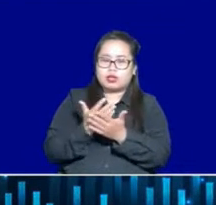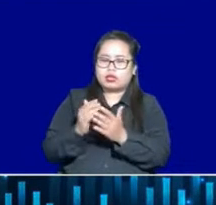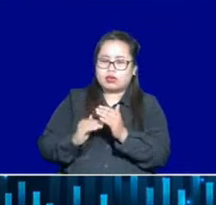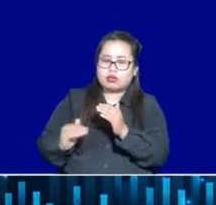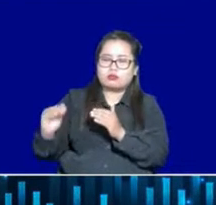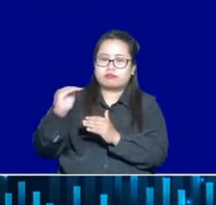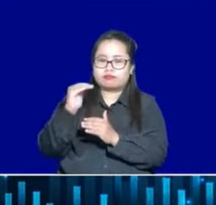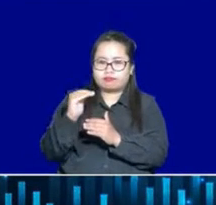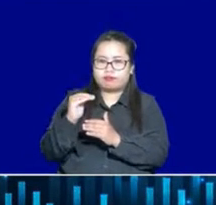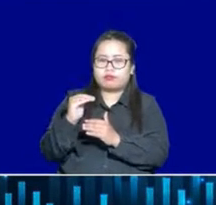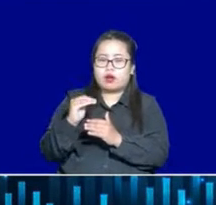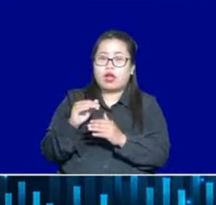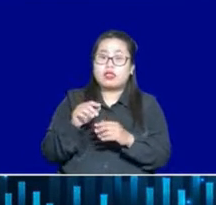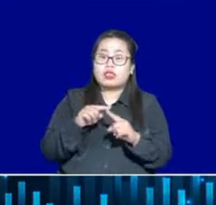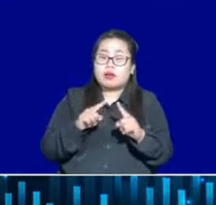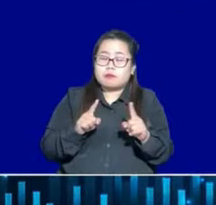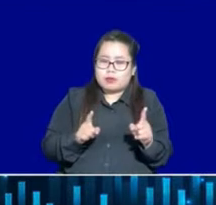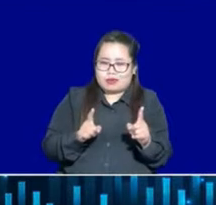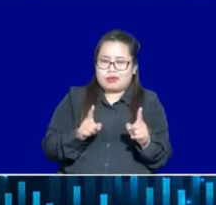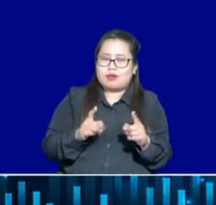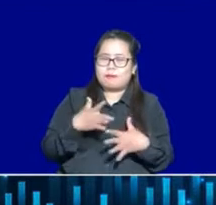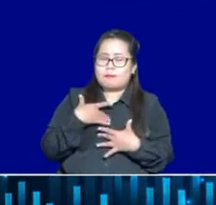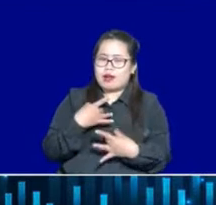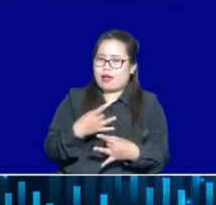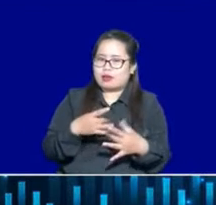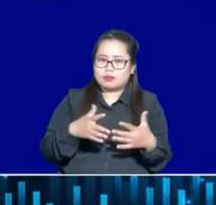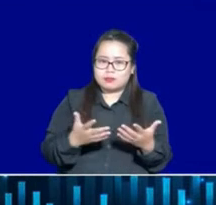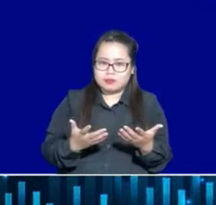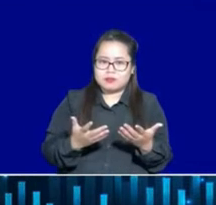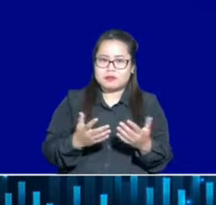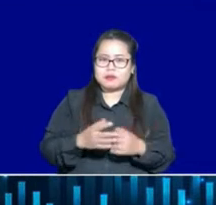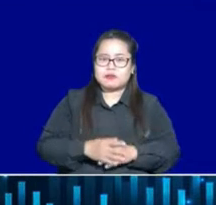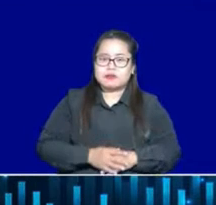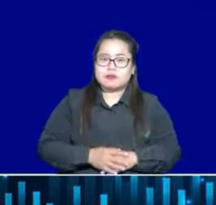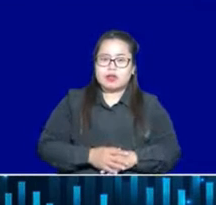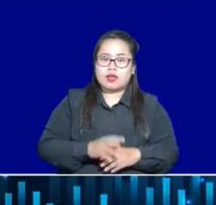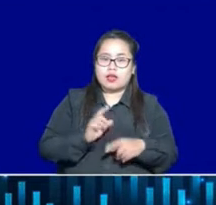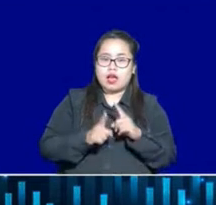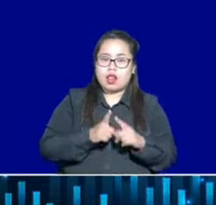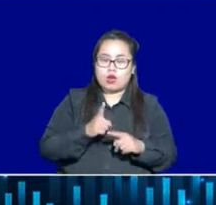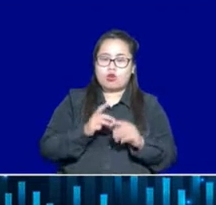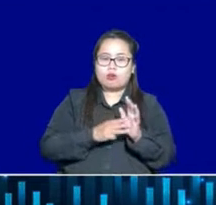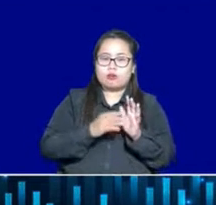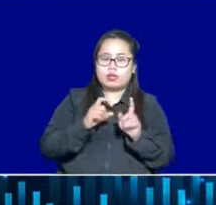Tapi yang menarik adalah yang middle income